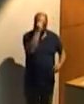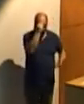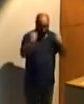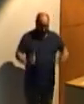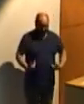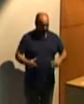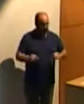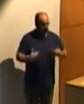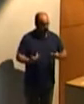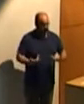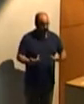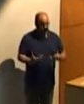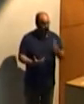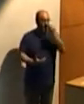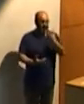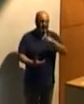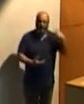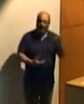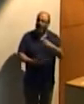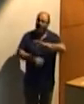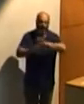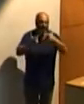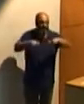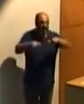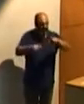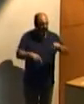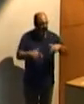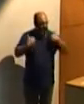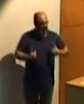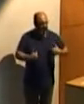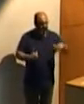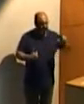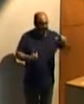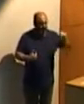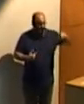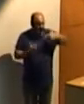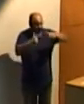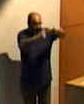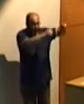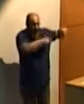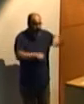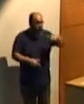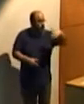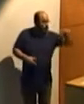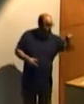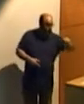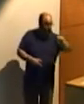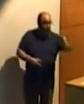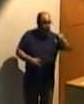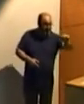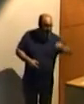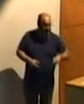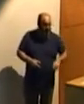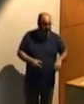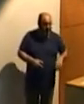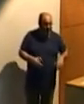je dis je suis ça toutes les langues bien sur le fond par des flexions de vocabulaire simple on est capable de dire